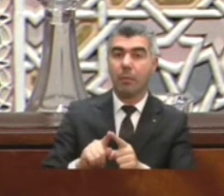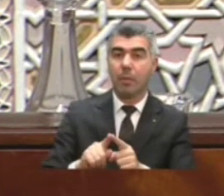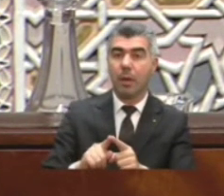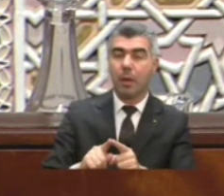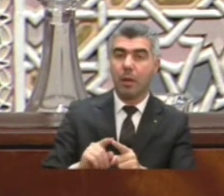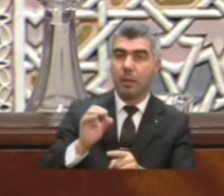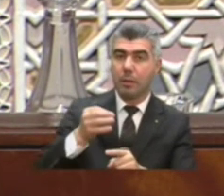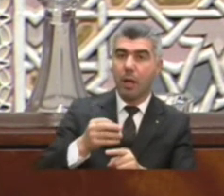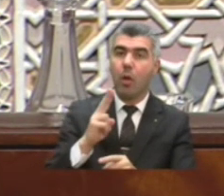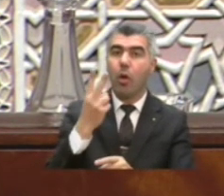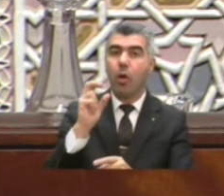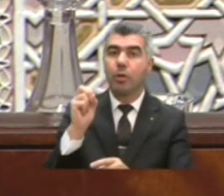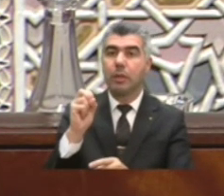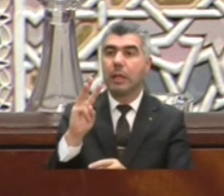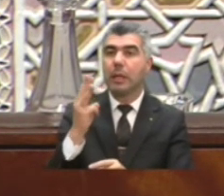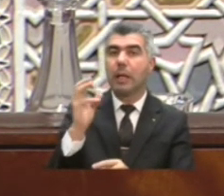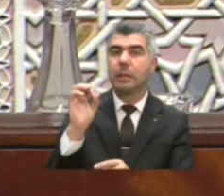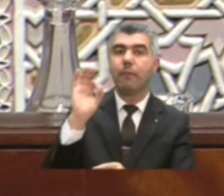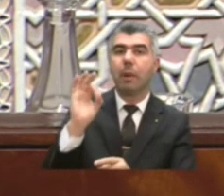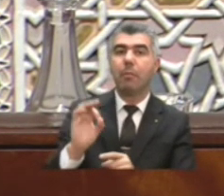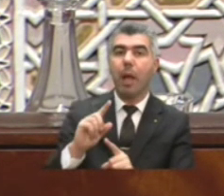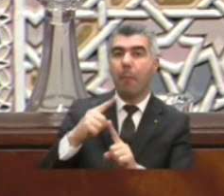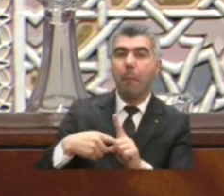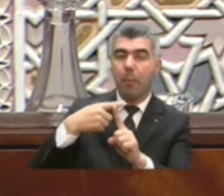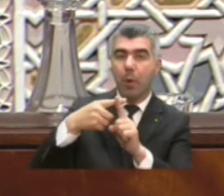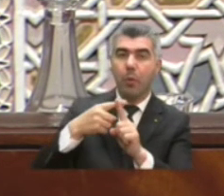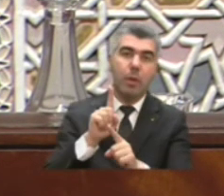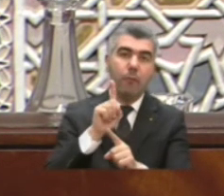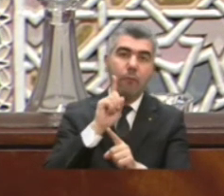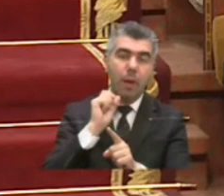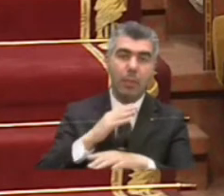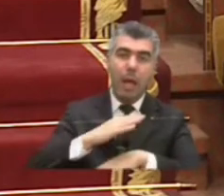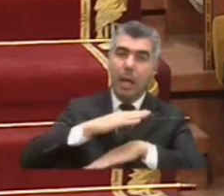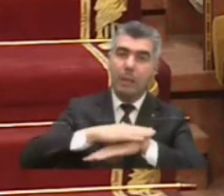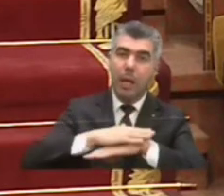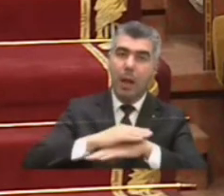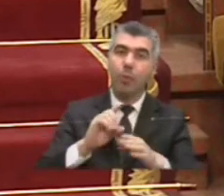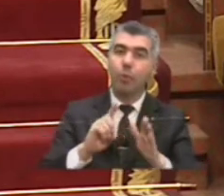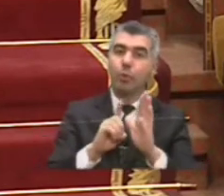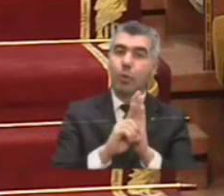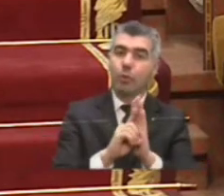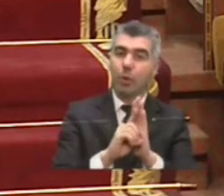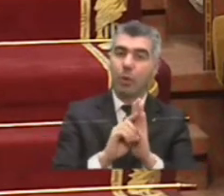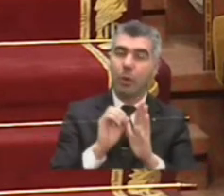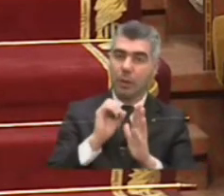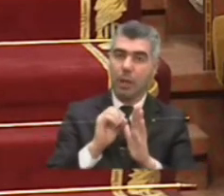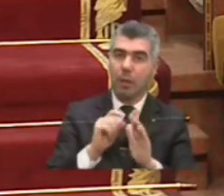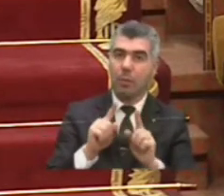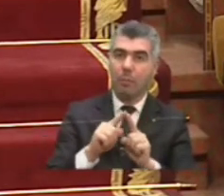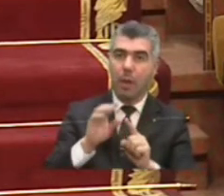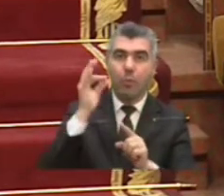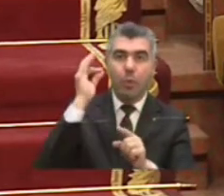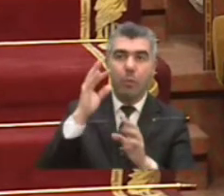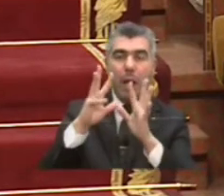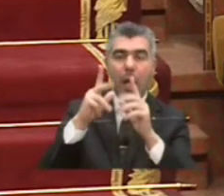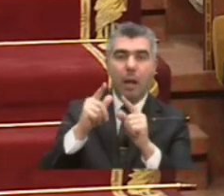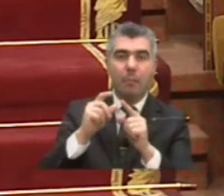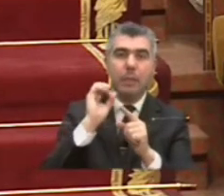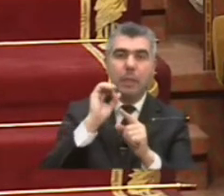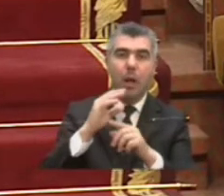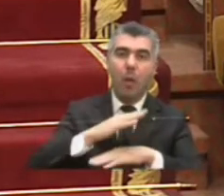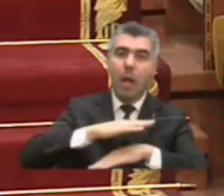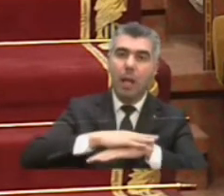من 20 ل 30%. إذا كنا كنحترموا المؤسسات الدستوريه ومنها الاش سي بي، نحترموا حتى الارقام ديالها ماشي